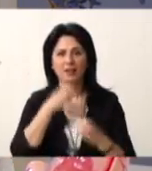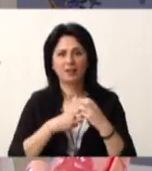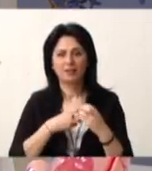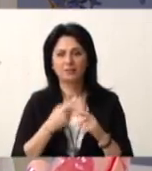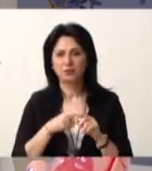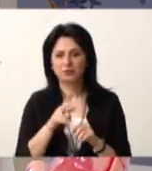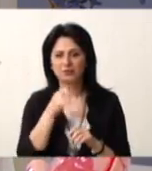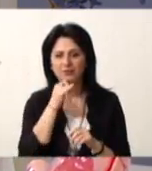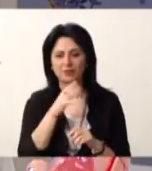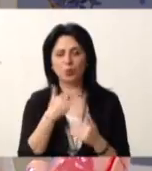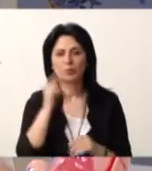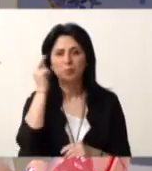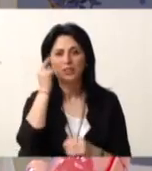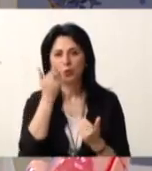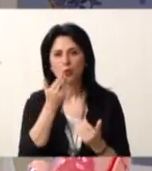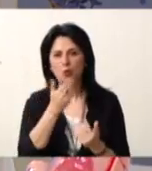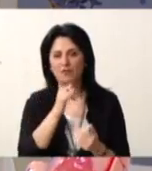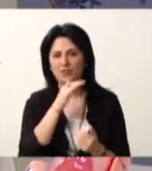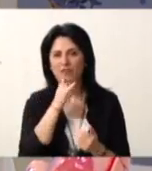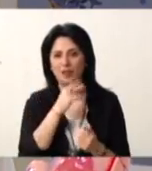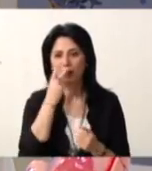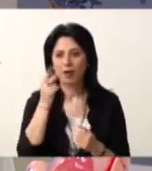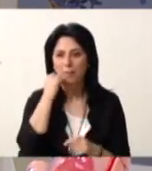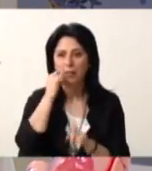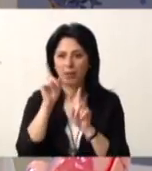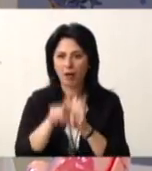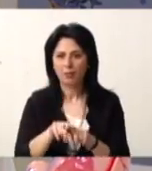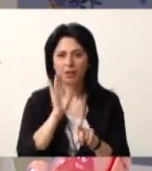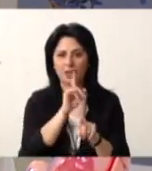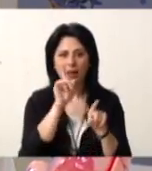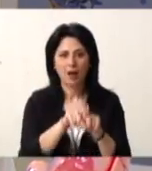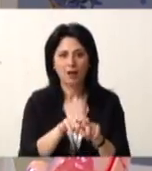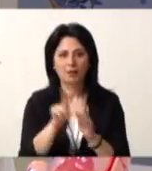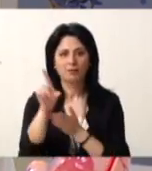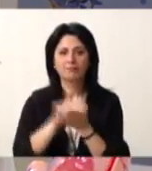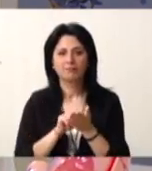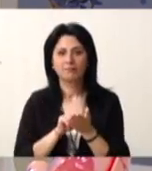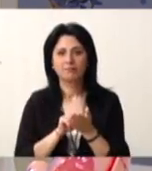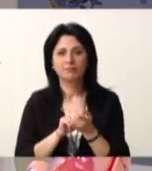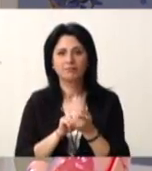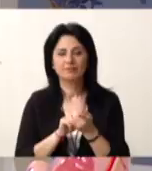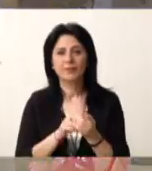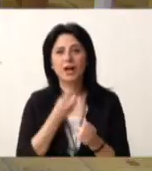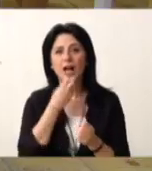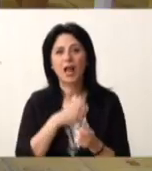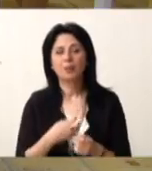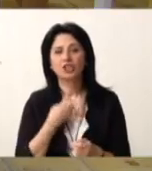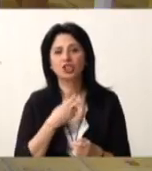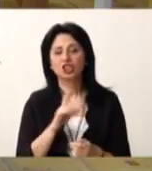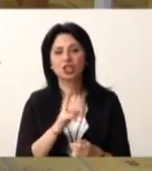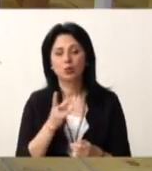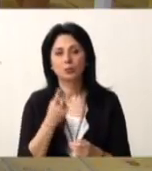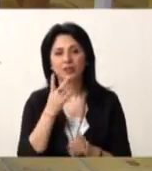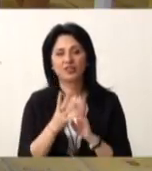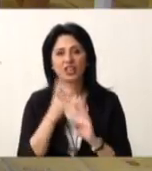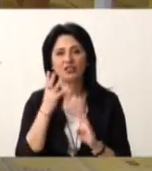შველის, მან ჯერ უნდა იმ გამოირიცხოს ანატომიური დაფქოლება და მერე უკვე მიმართოს ყლაპვის რაც შეეხება, უნდა